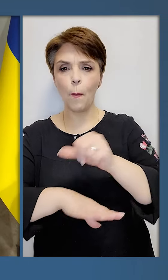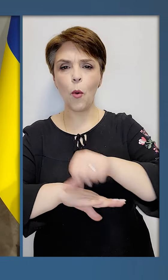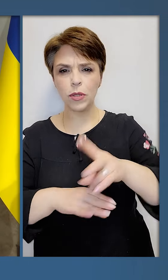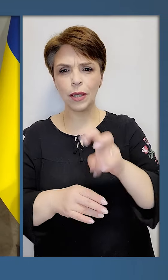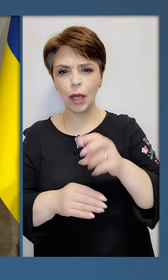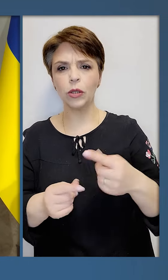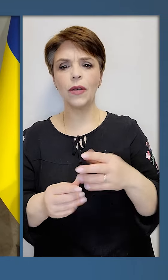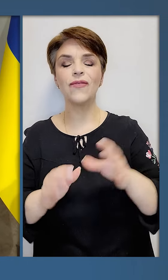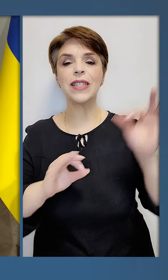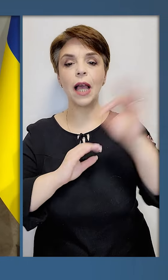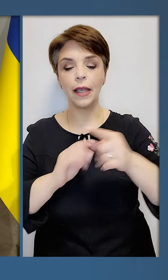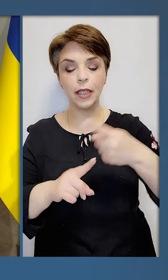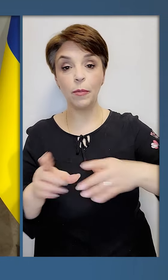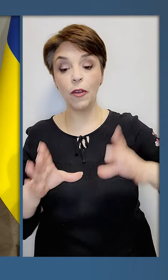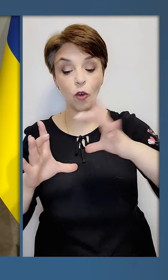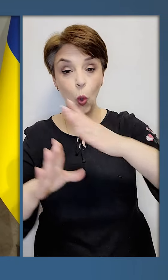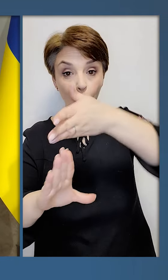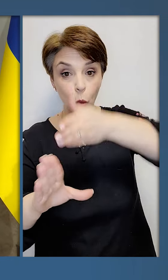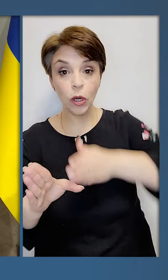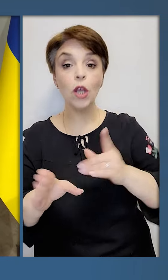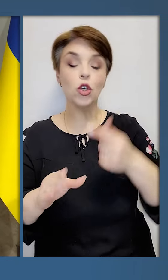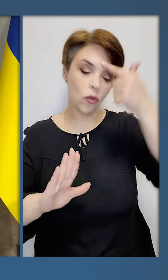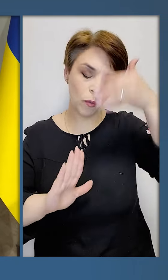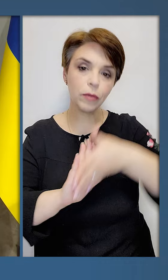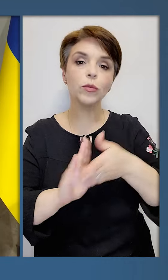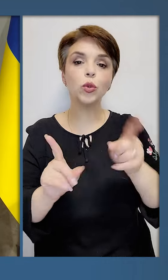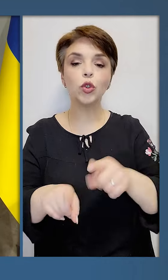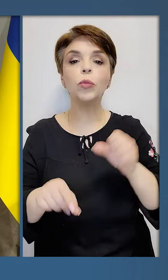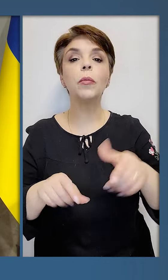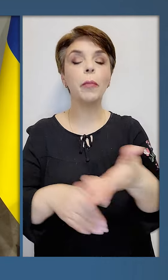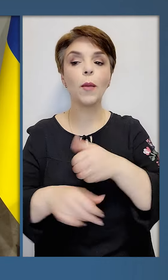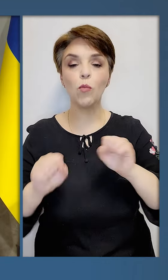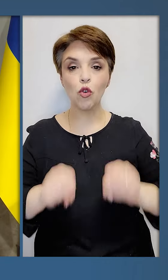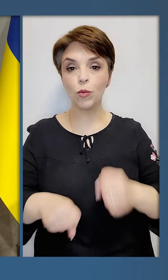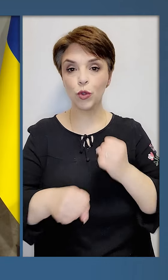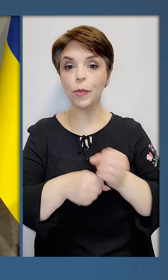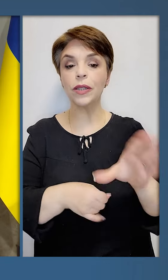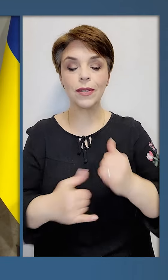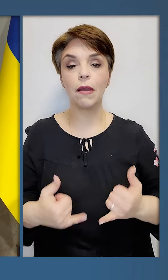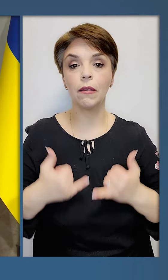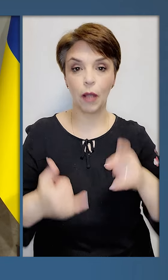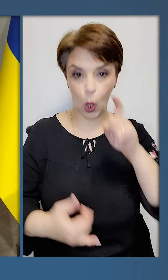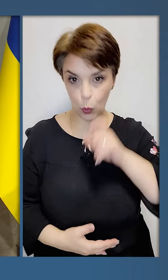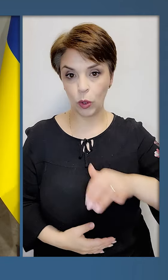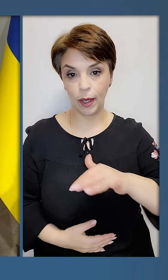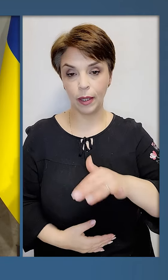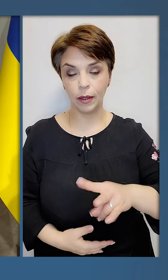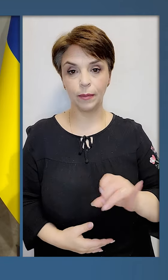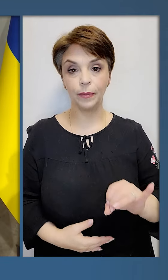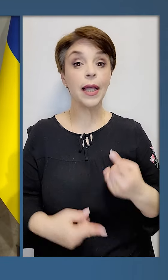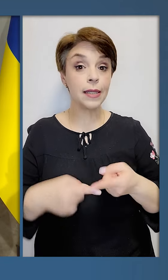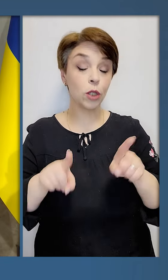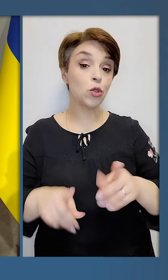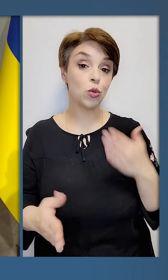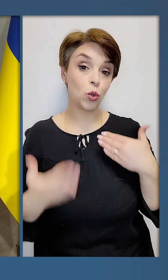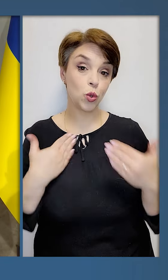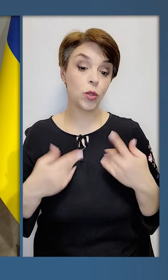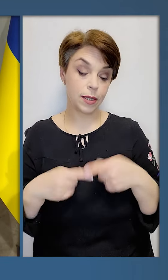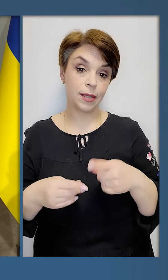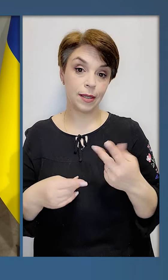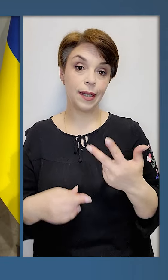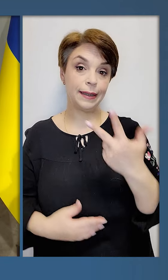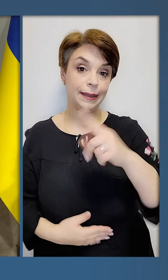в Західній півкулі, щоб впевнитися в тому, що ми можемо зробити все для України. Це те, що